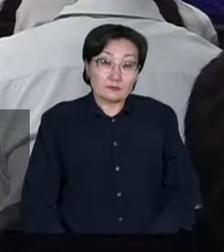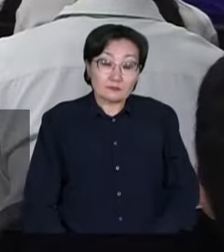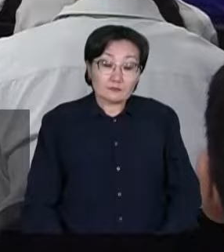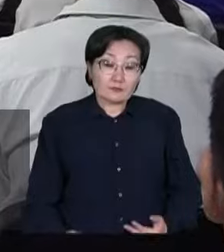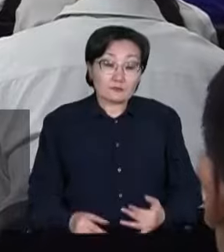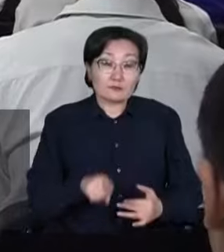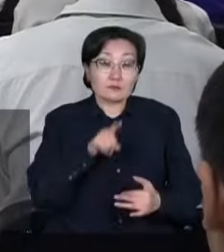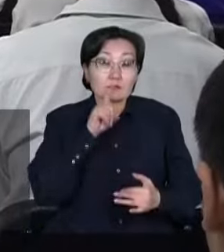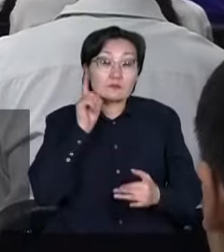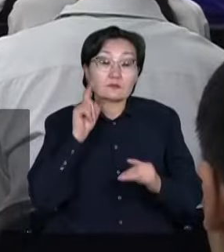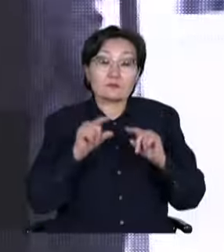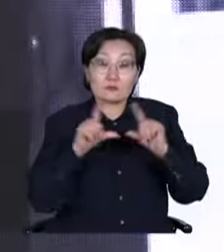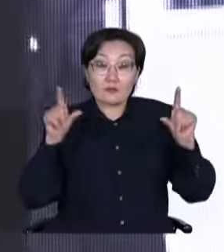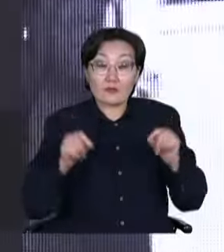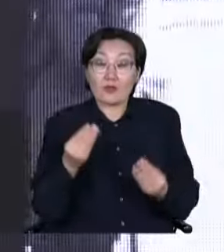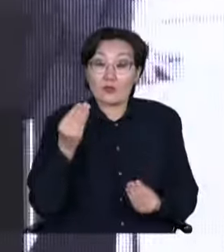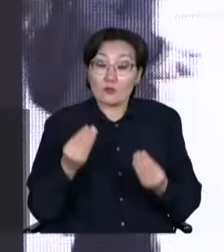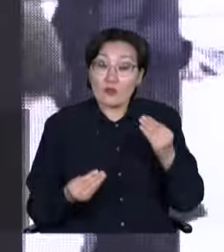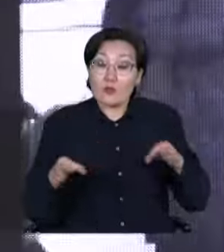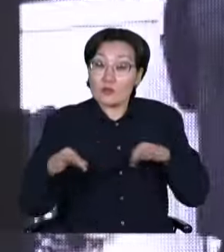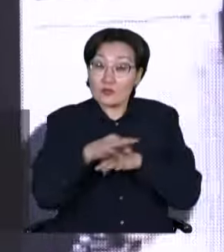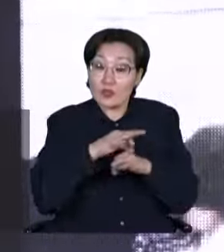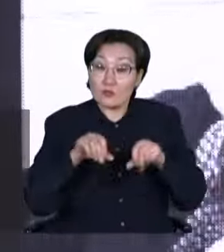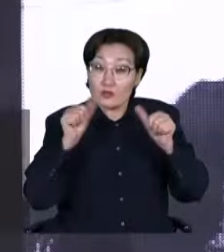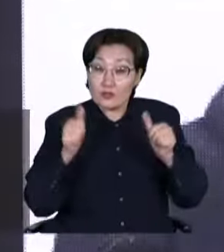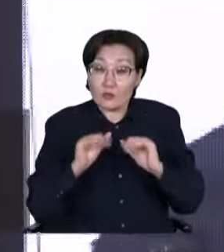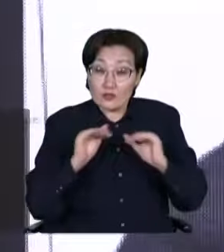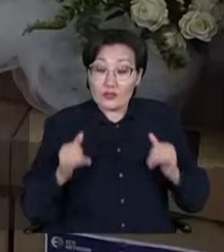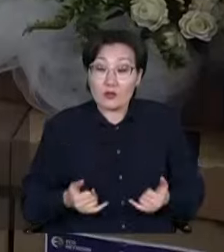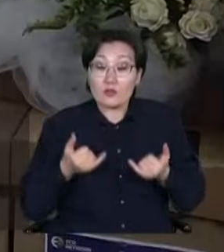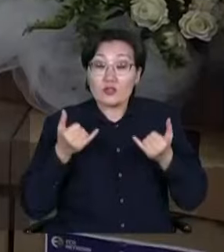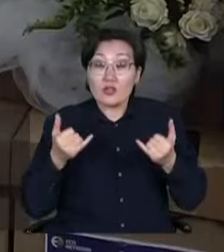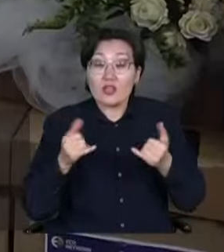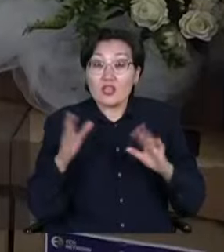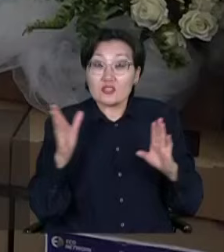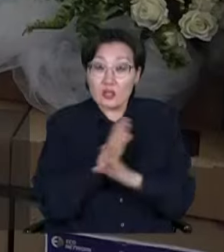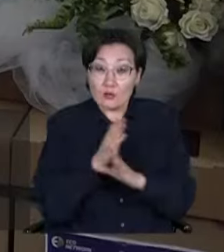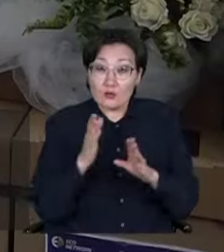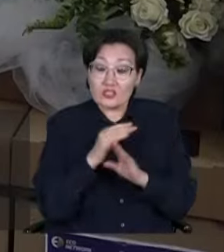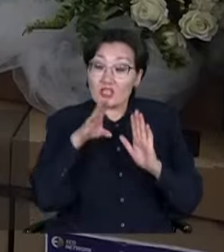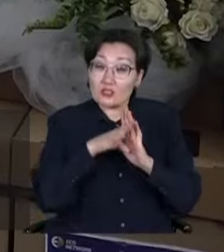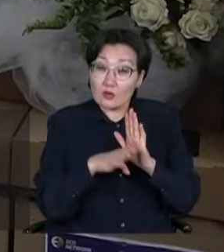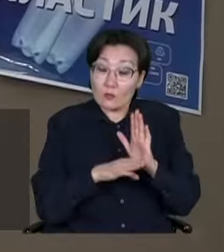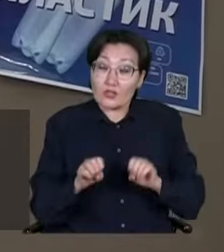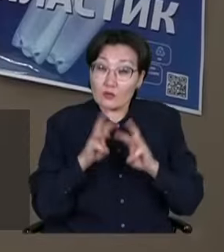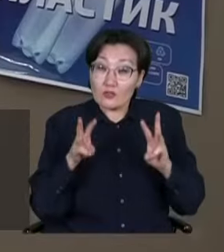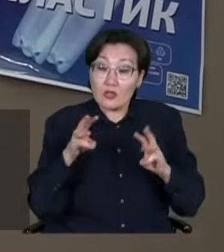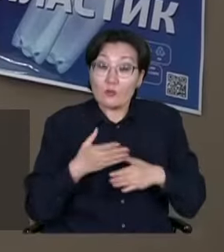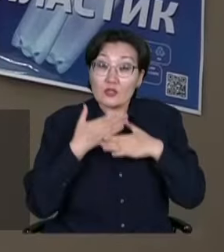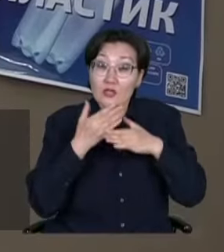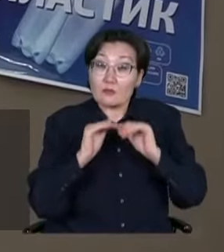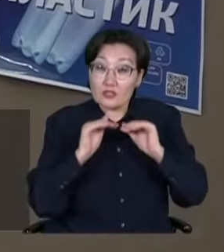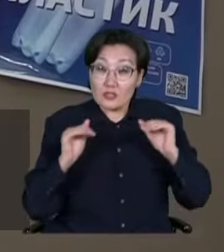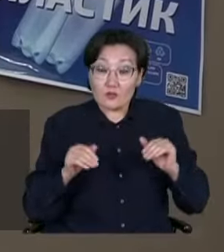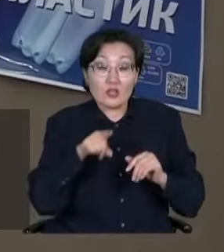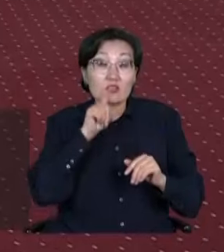Жасыл мектеп коллаборациясы ойын және жоба түрінде оқушыларға арналған интерактивті эко-нетворк бағдарламасын қамтиды. Оның арқасында балалар